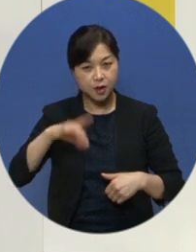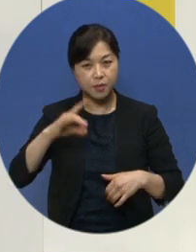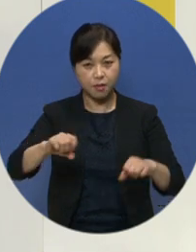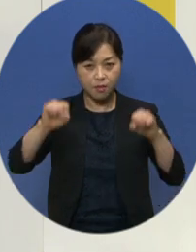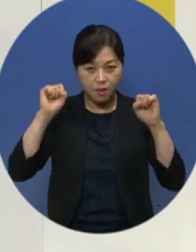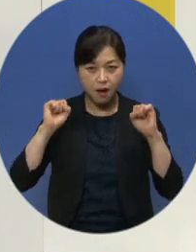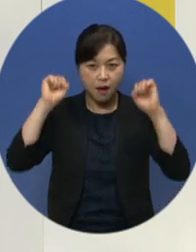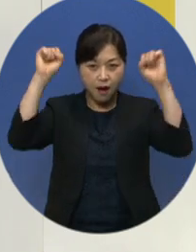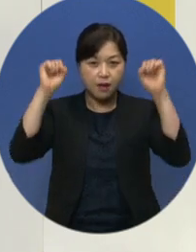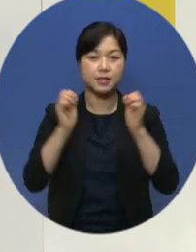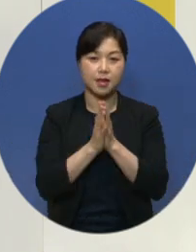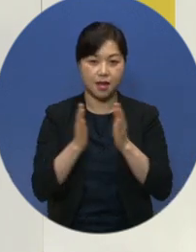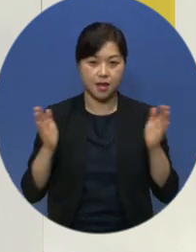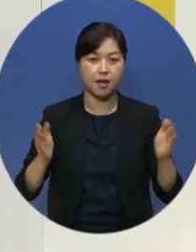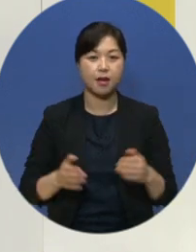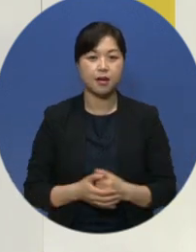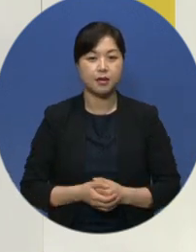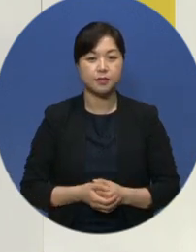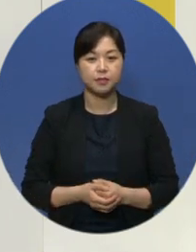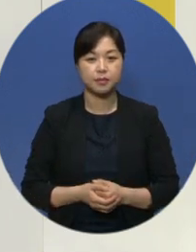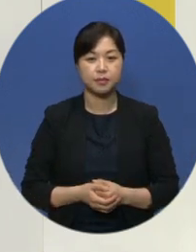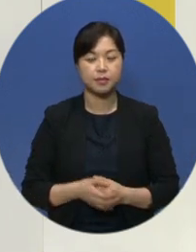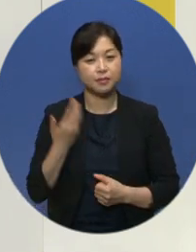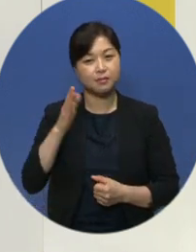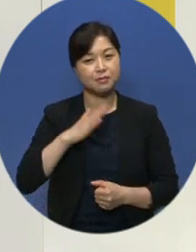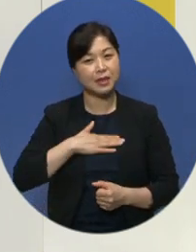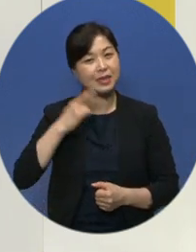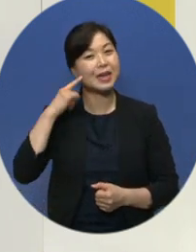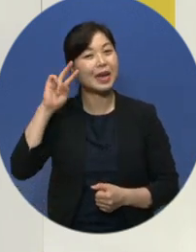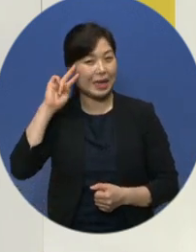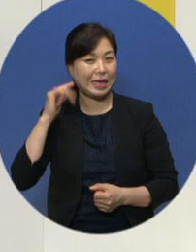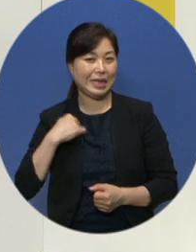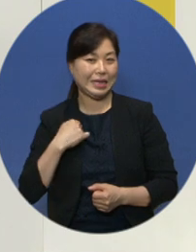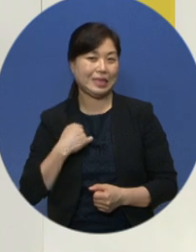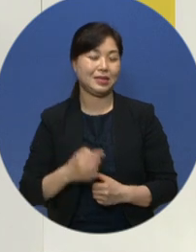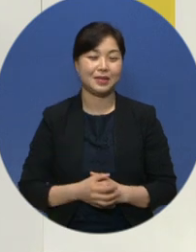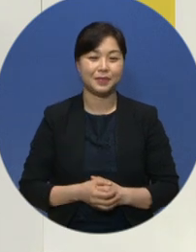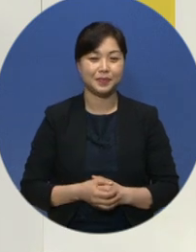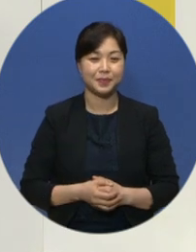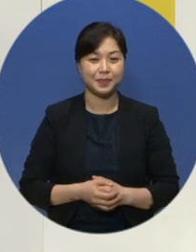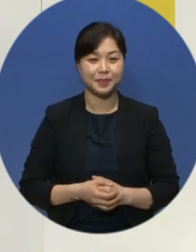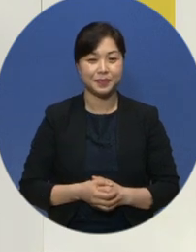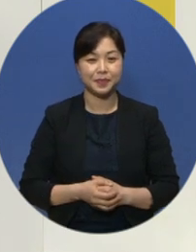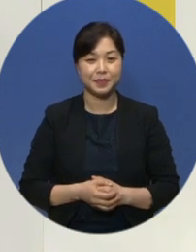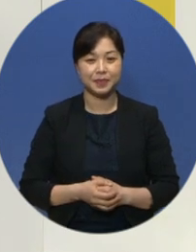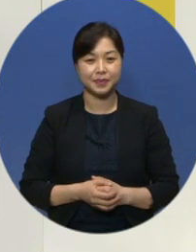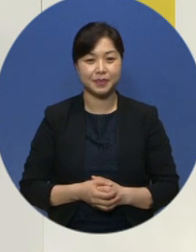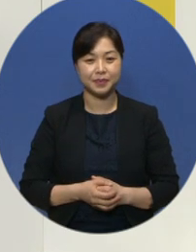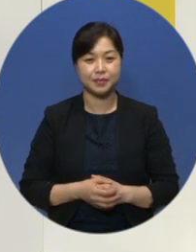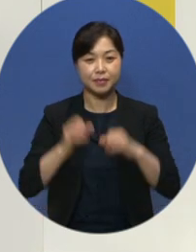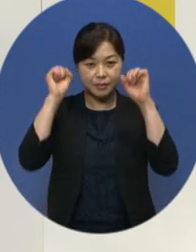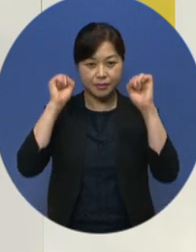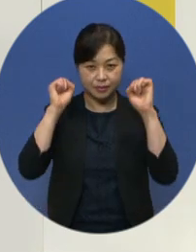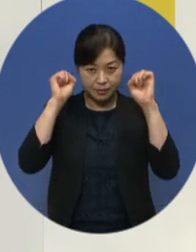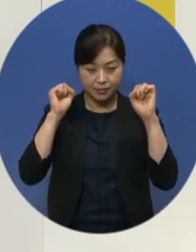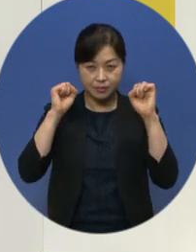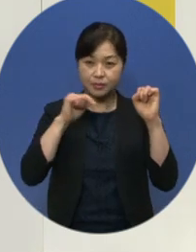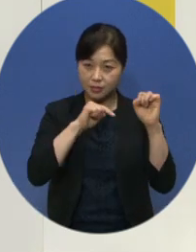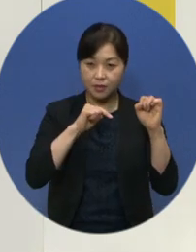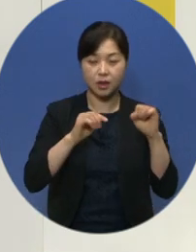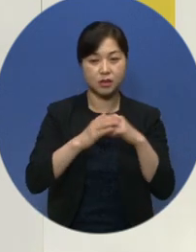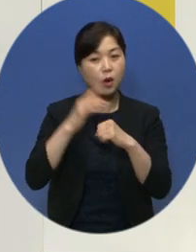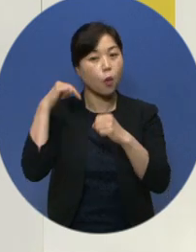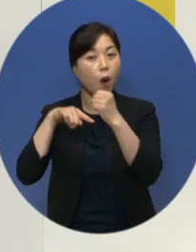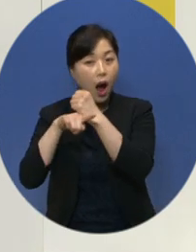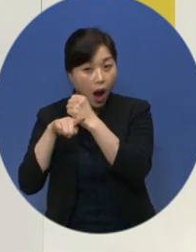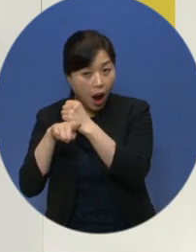시작을 했죠 근데 그거는 이제 조금 착각이 없고 에 그러니까 이 스포츠는 모든 것이 이제 과학이